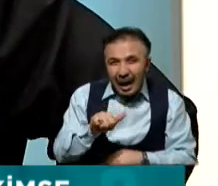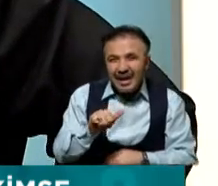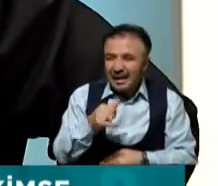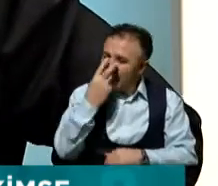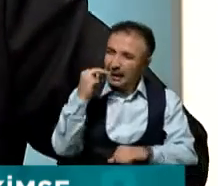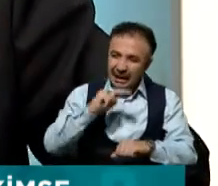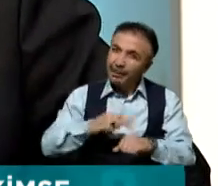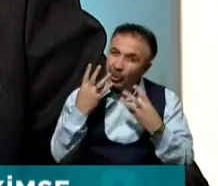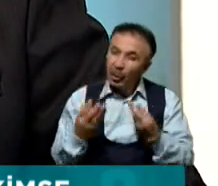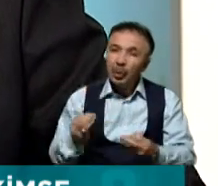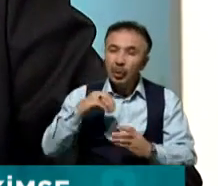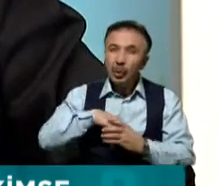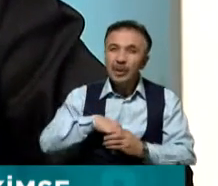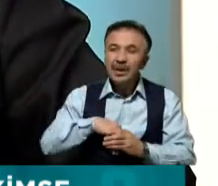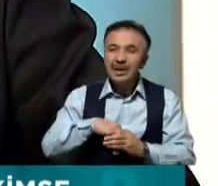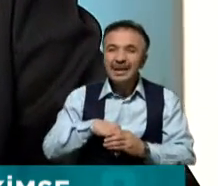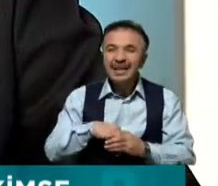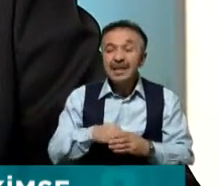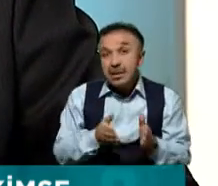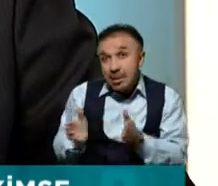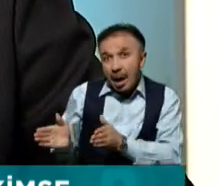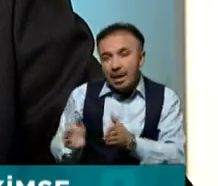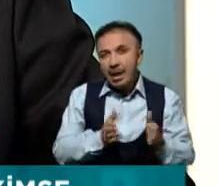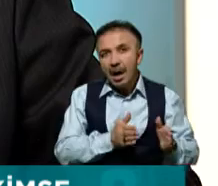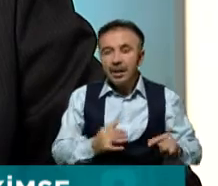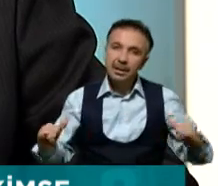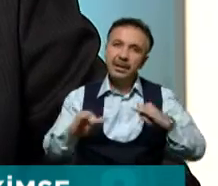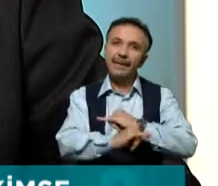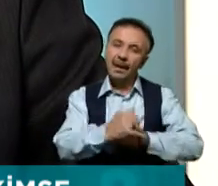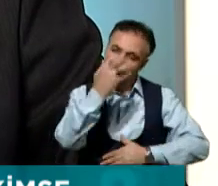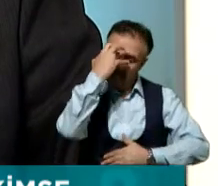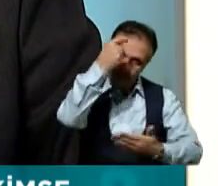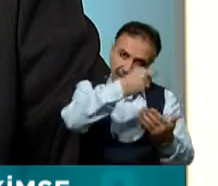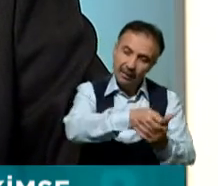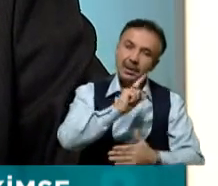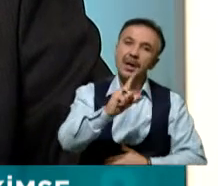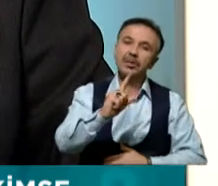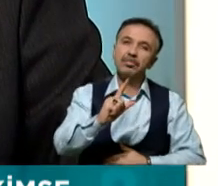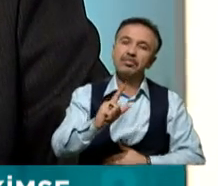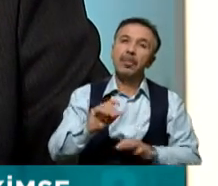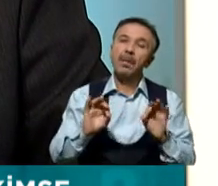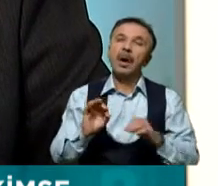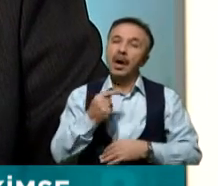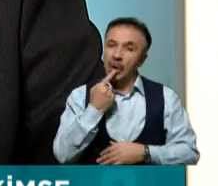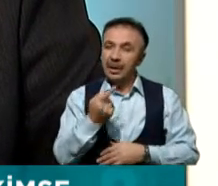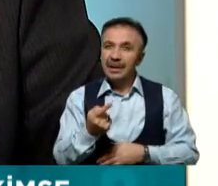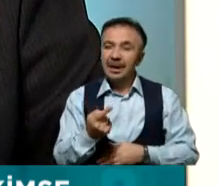için, her ikisine de ayrı ayrı kefaret vermesi gerekir. Ama şöyle dese,